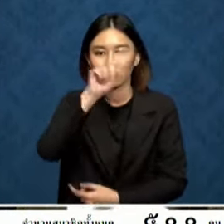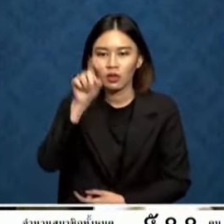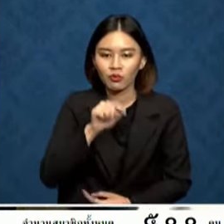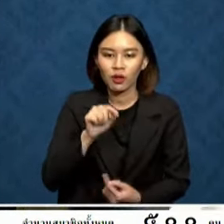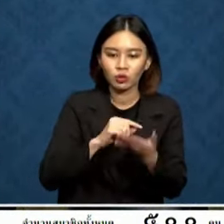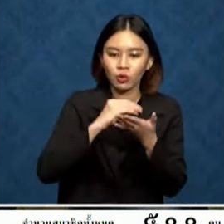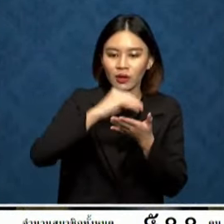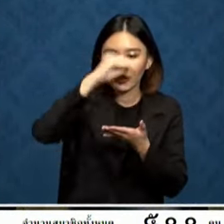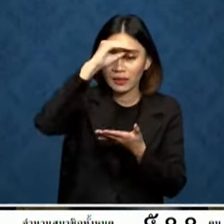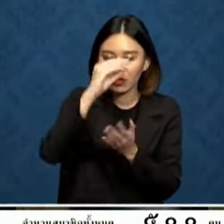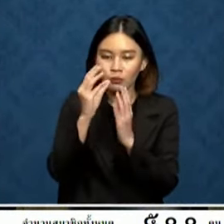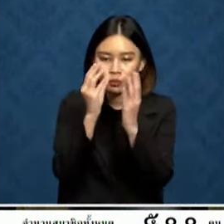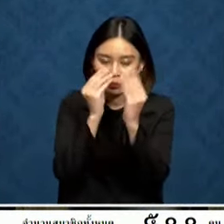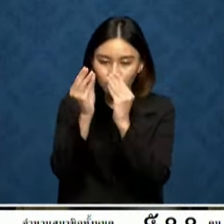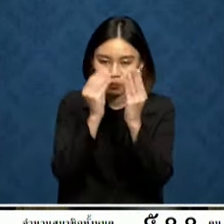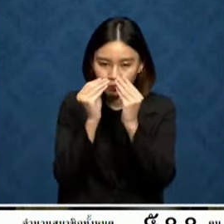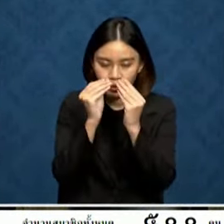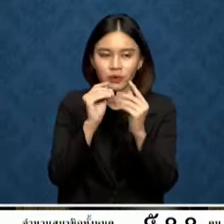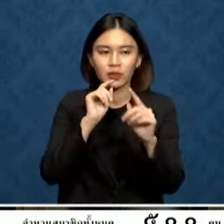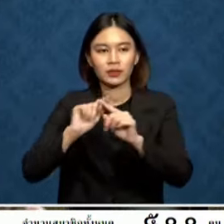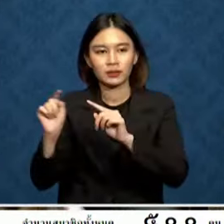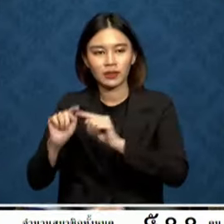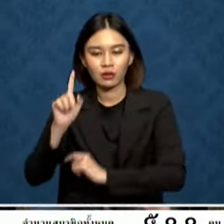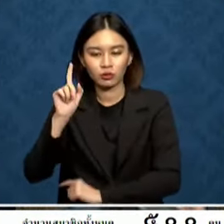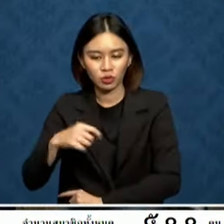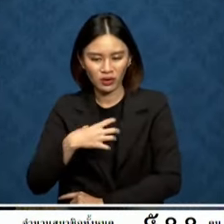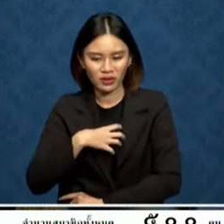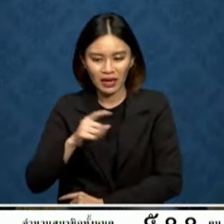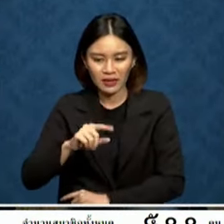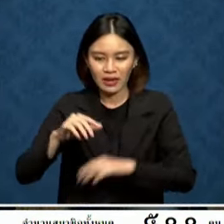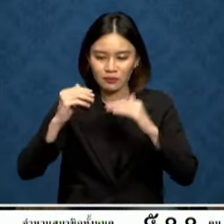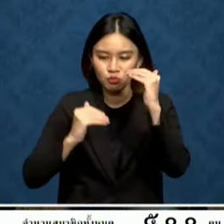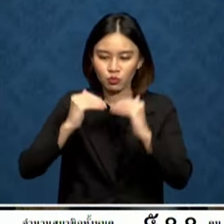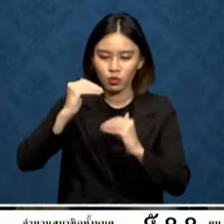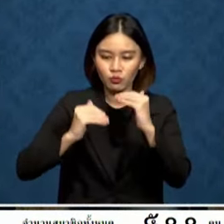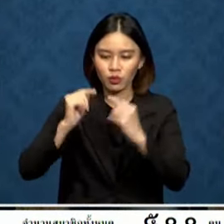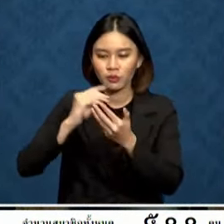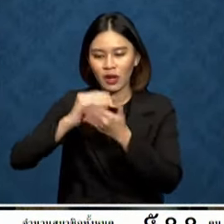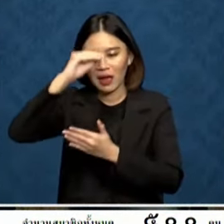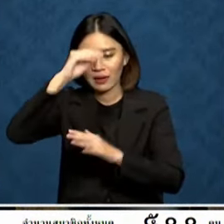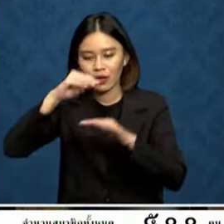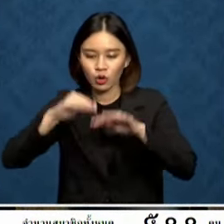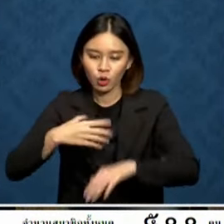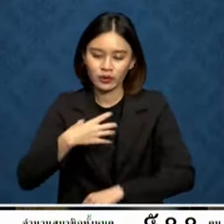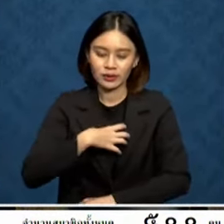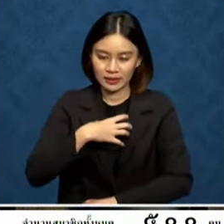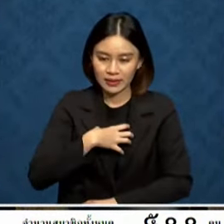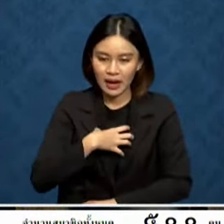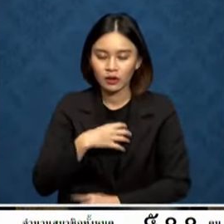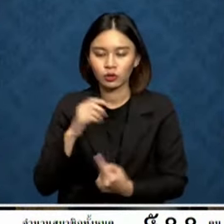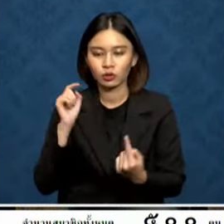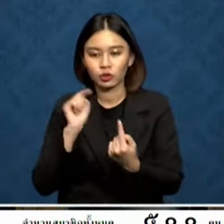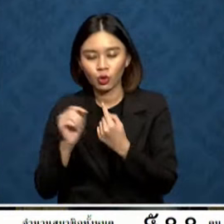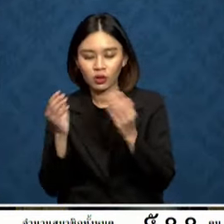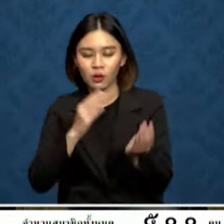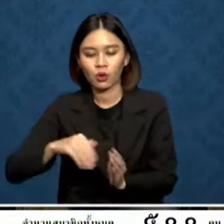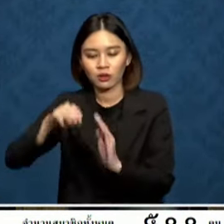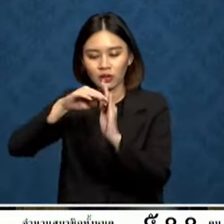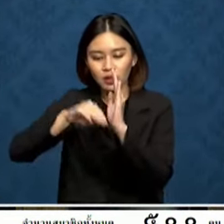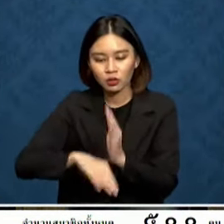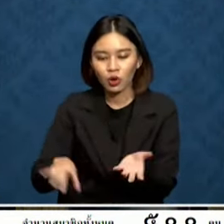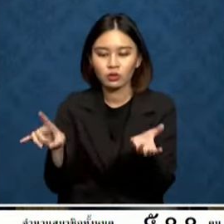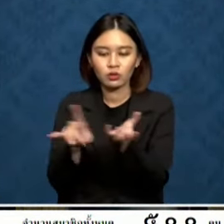ศึกษาการเรียนรู้ที่เราจะต้องการลดความเหลื่อมล้ำทางการศึกษายกเครื่องกระบวนการและคุณภาพการ